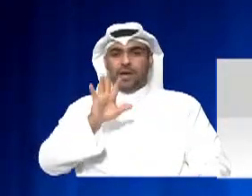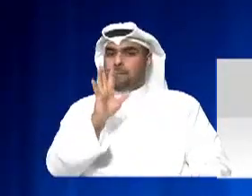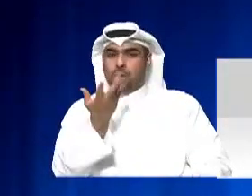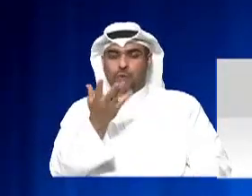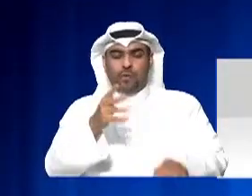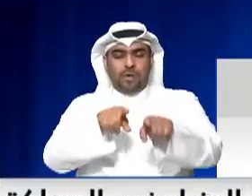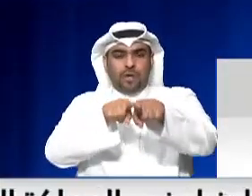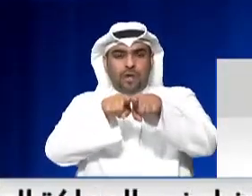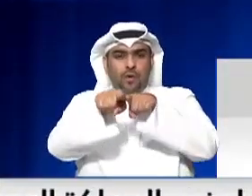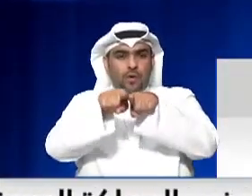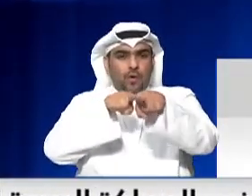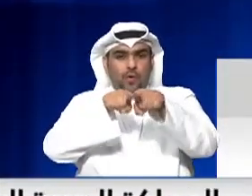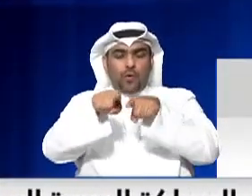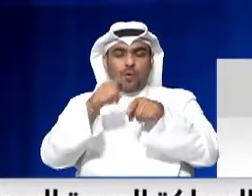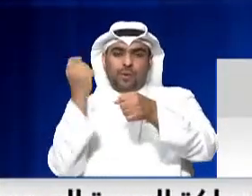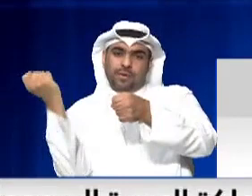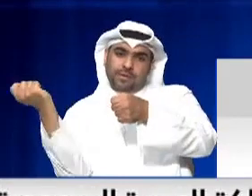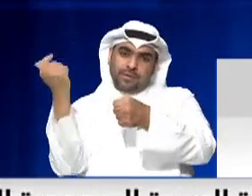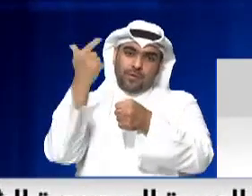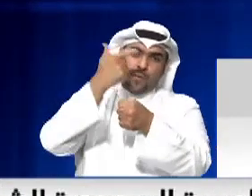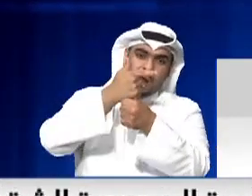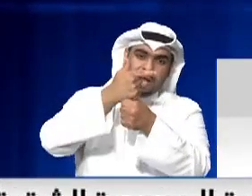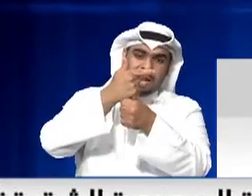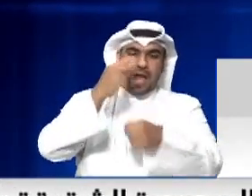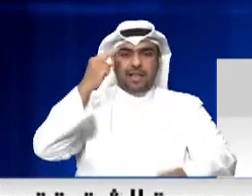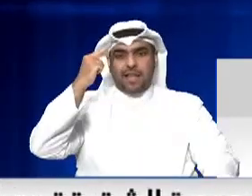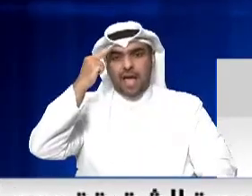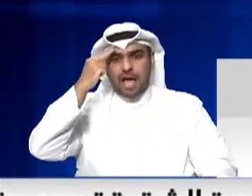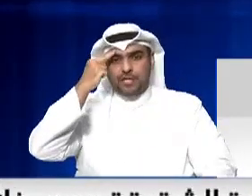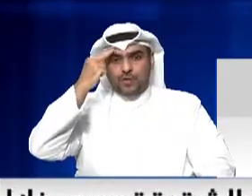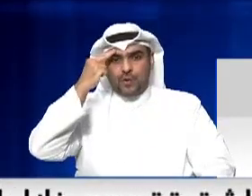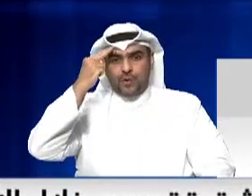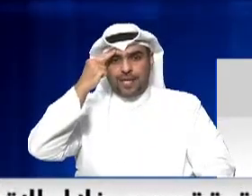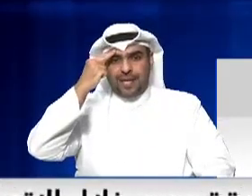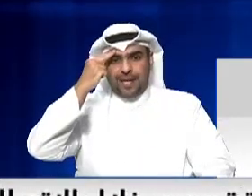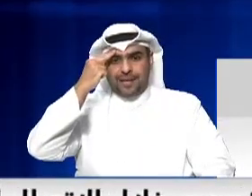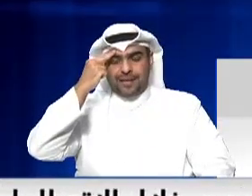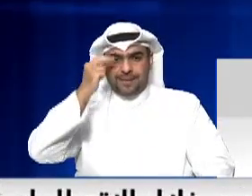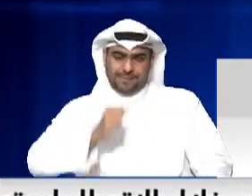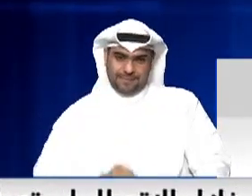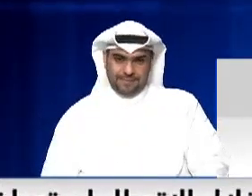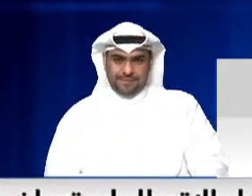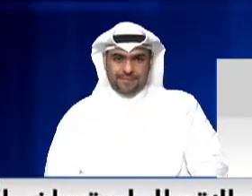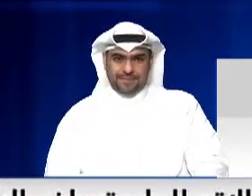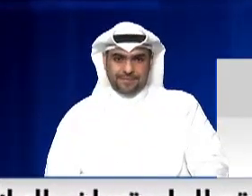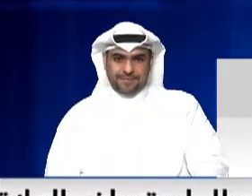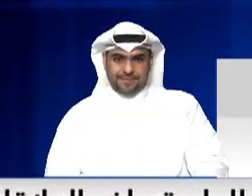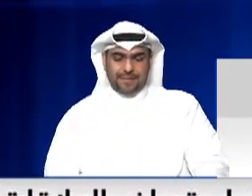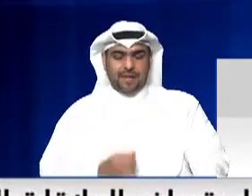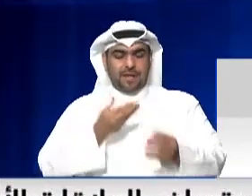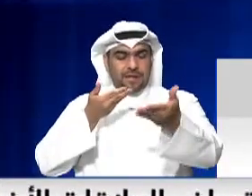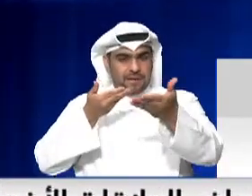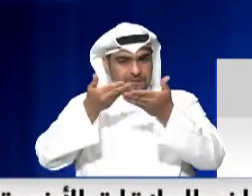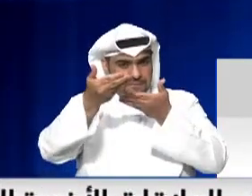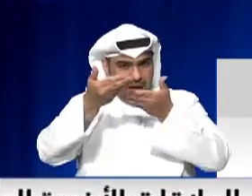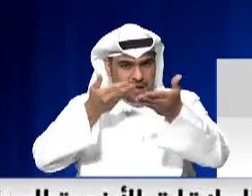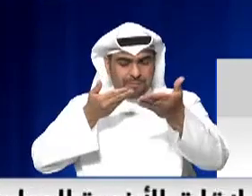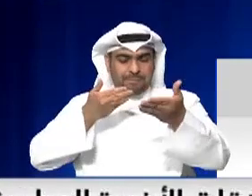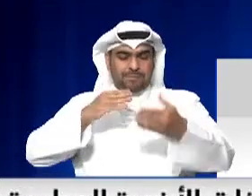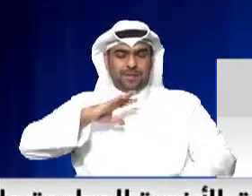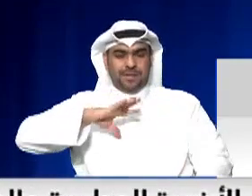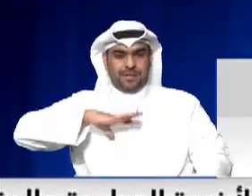الملكي الامير محمد بن سلمان بن عبد العزيز ال سعود وللعهد الرئيسي مجلس الوزراء في المملكه العربيه السعوديه